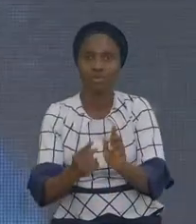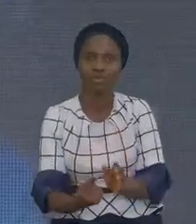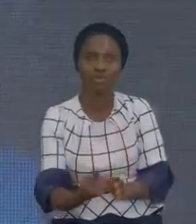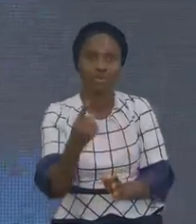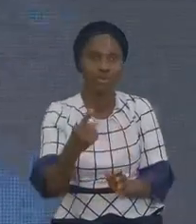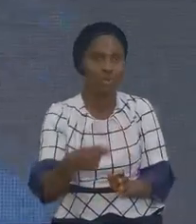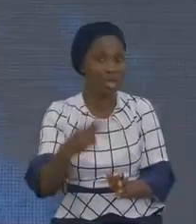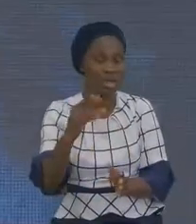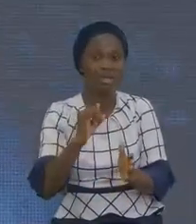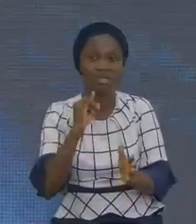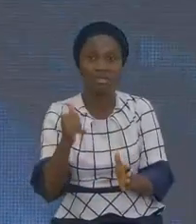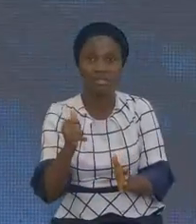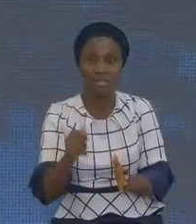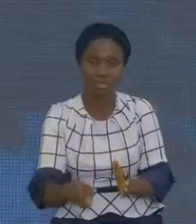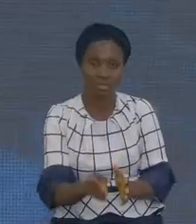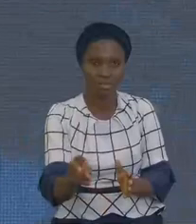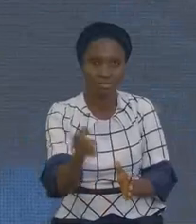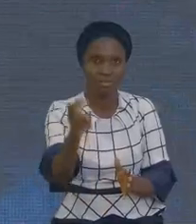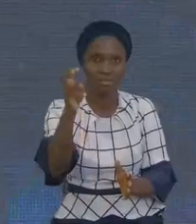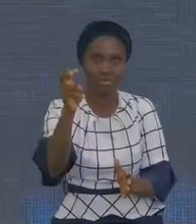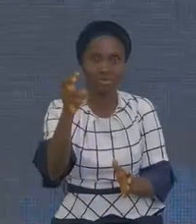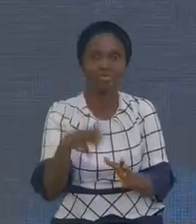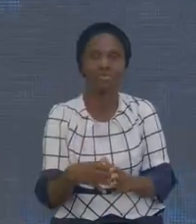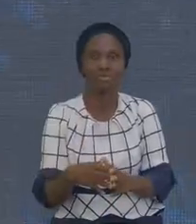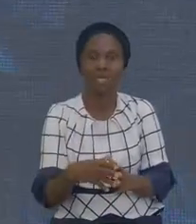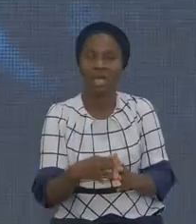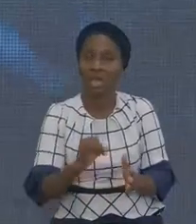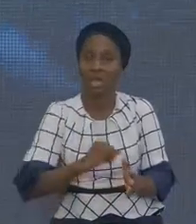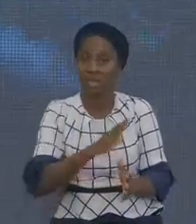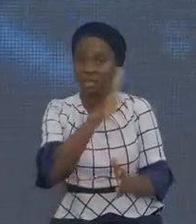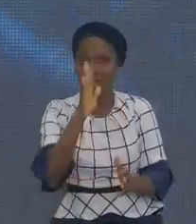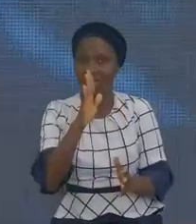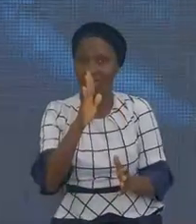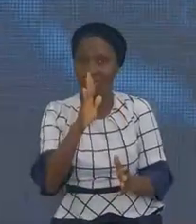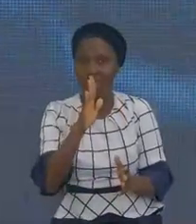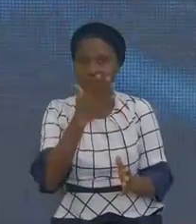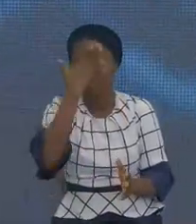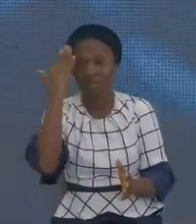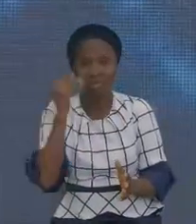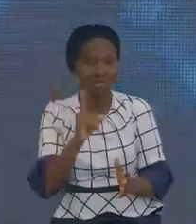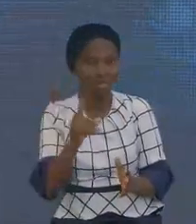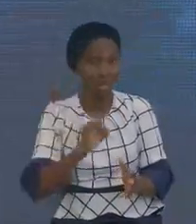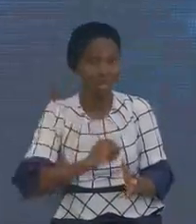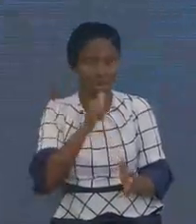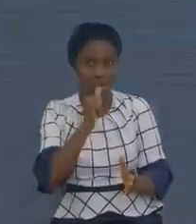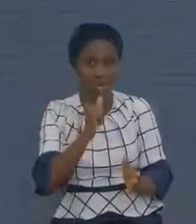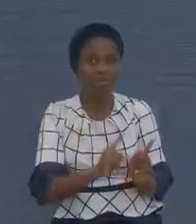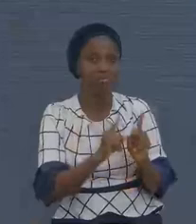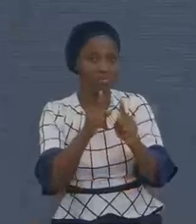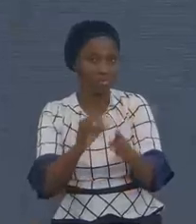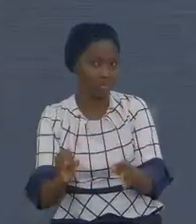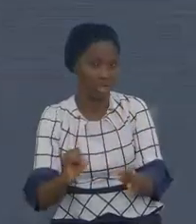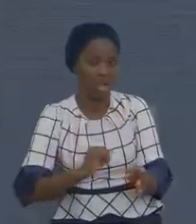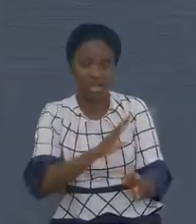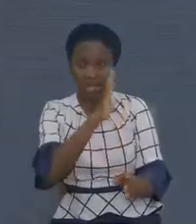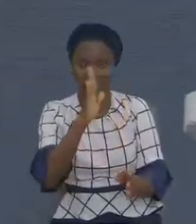Et je n'oublie jamais où je vais. Je n'oublie jamais la détermination et